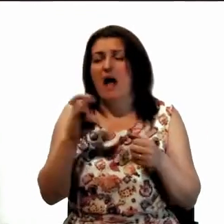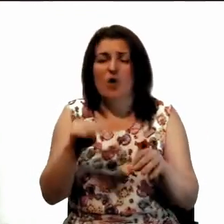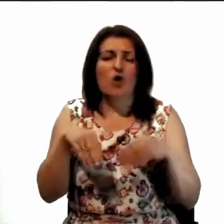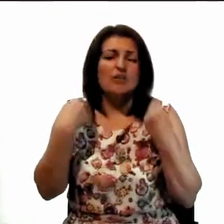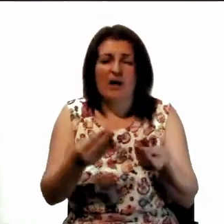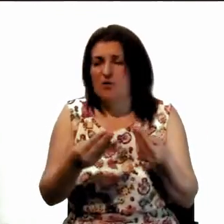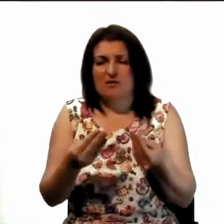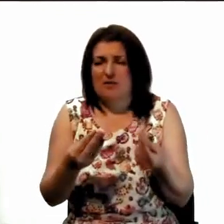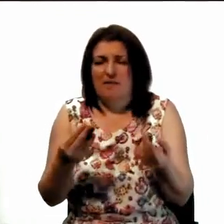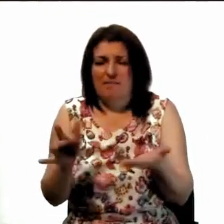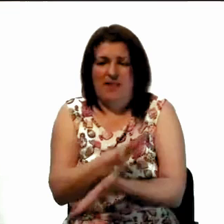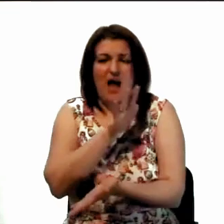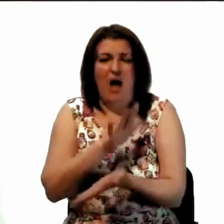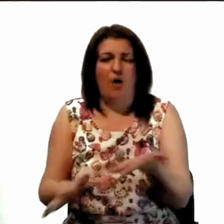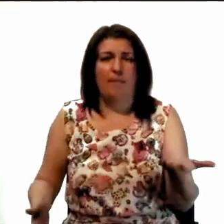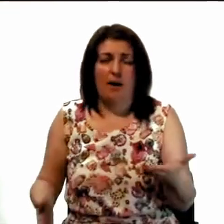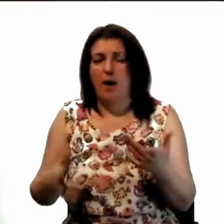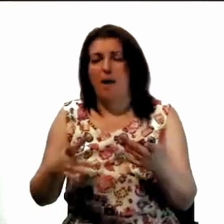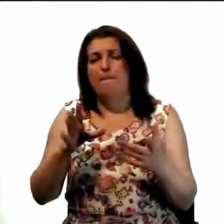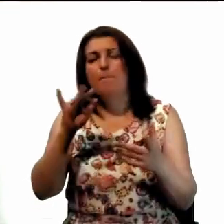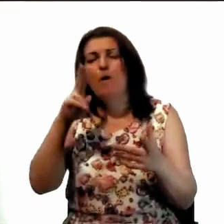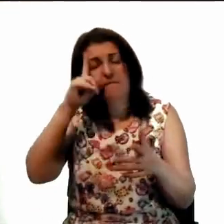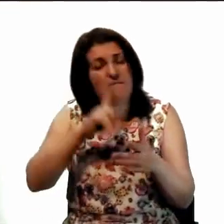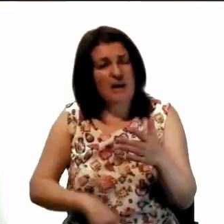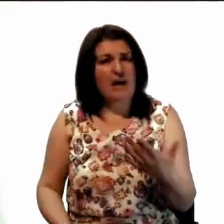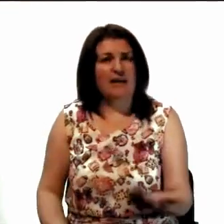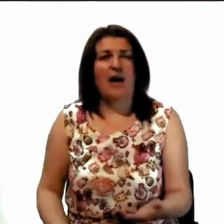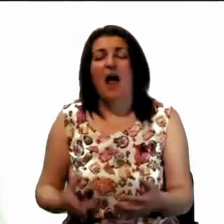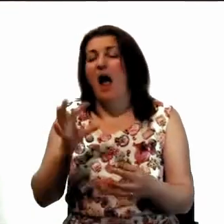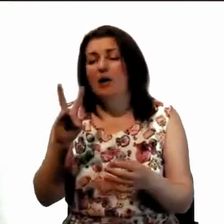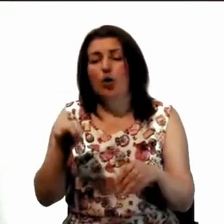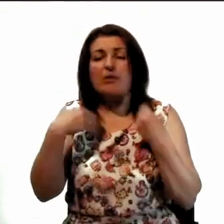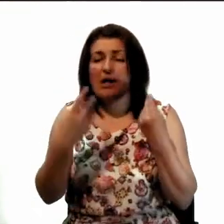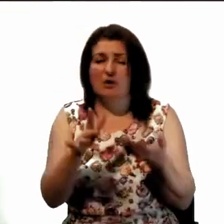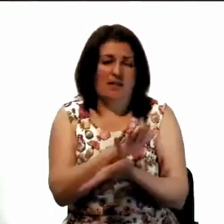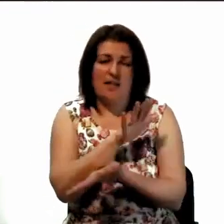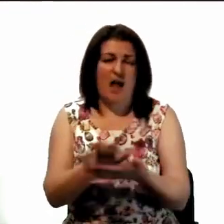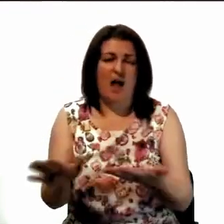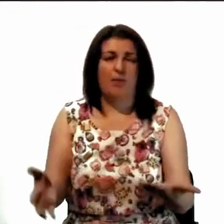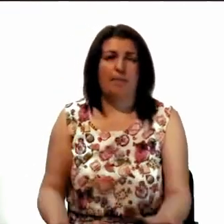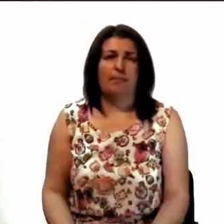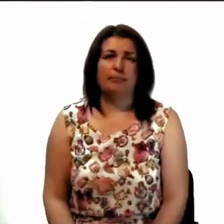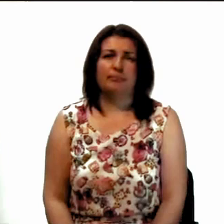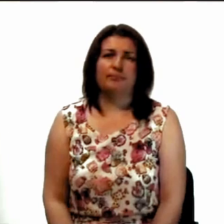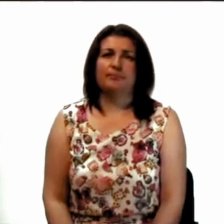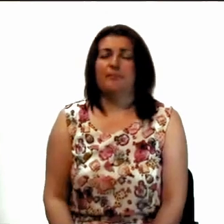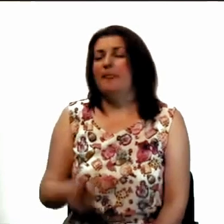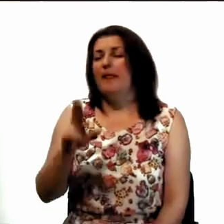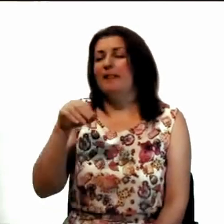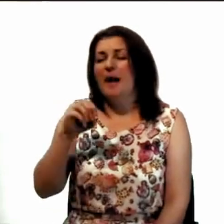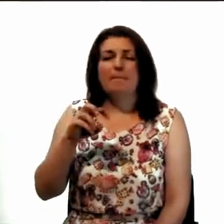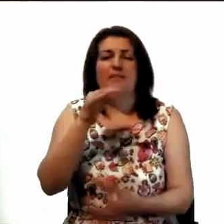дается даром. По вере. Оно дается даром. Дабы